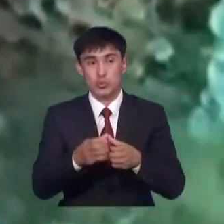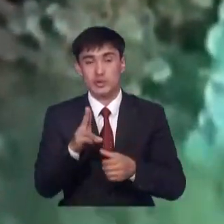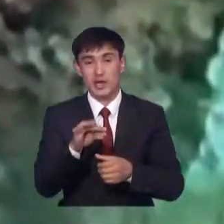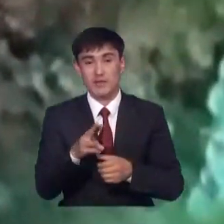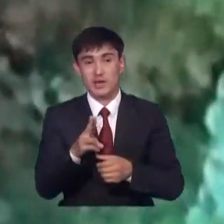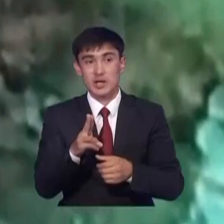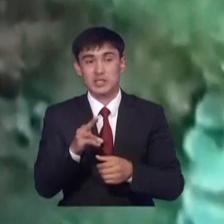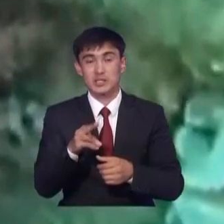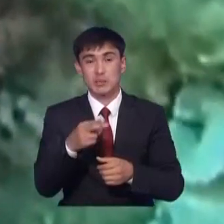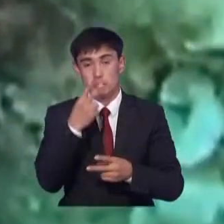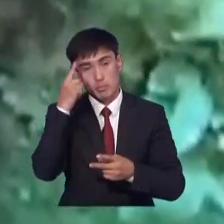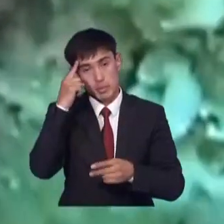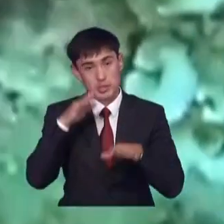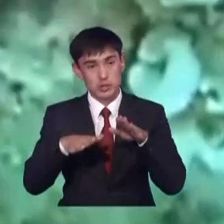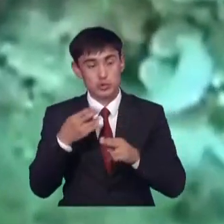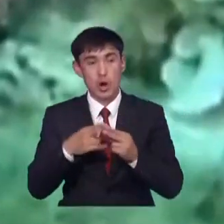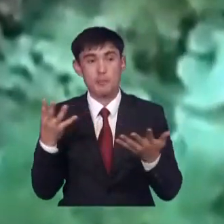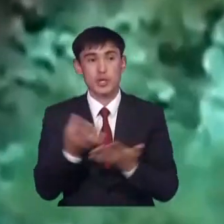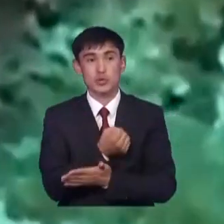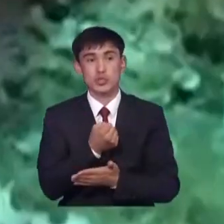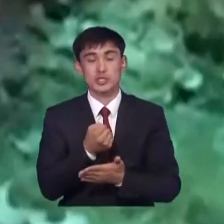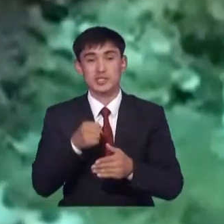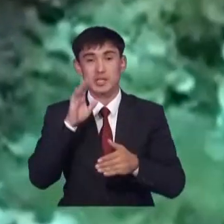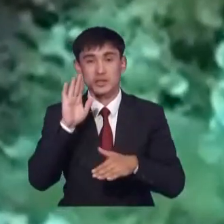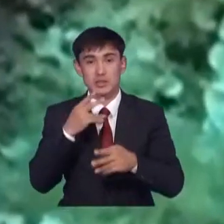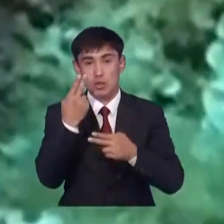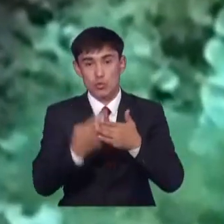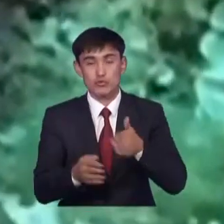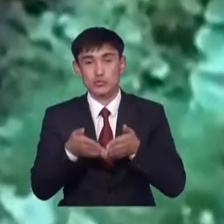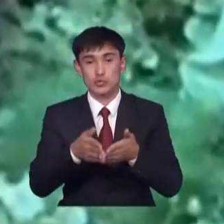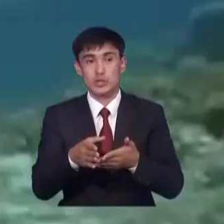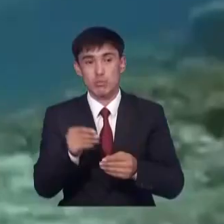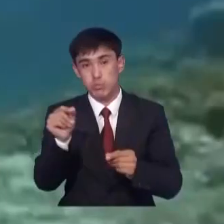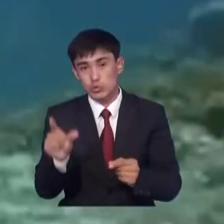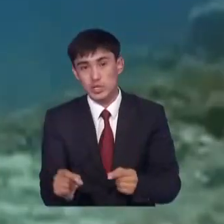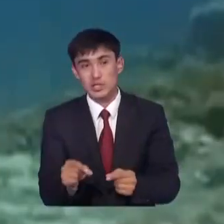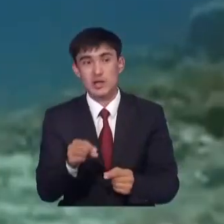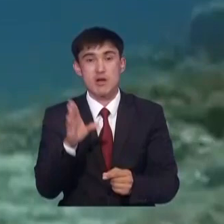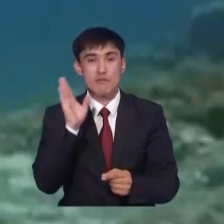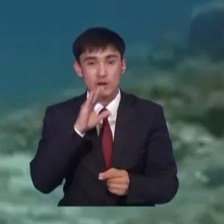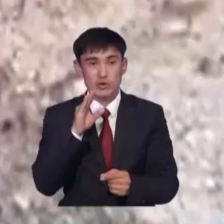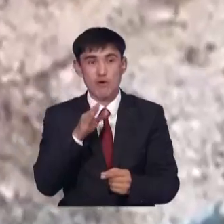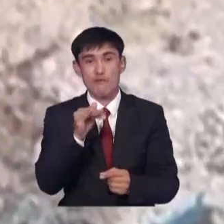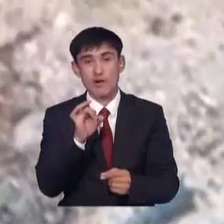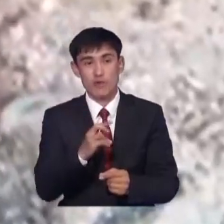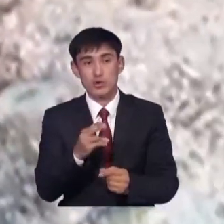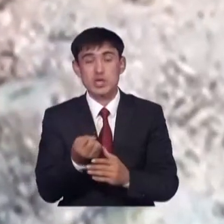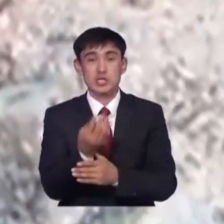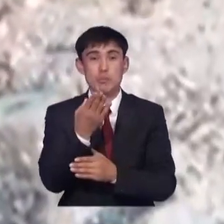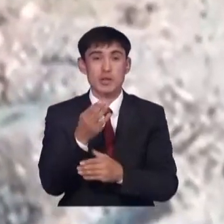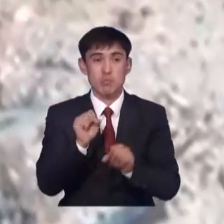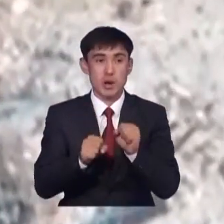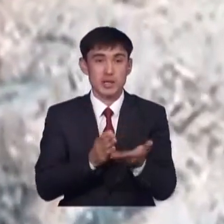дайверов Томаш Стачура предположил, что обнаруженные на затонувшем судне предметы, бутылки с минеральной водой, фарфор, шампанское